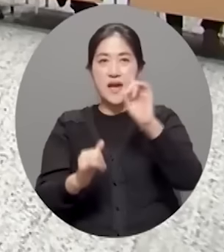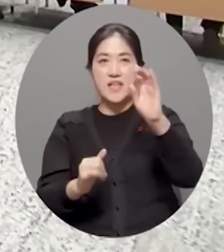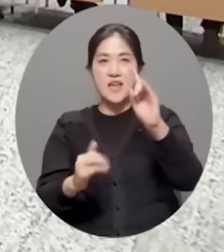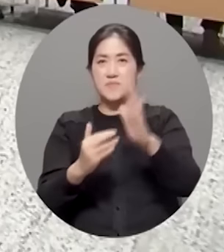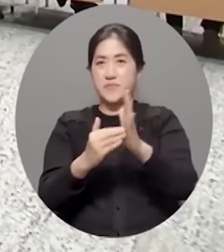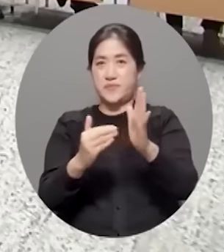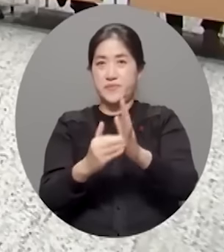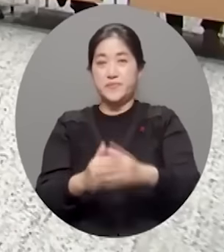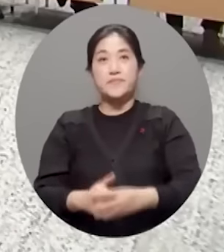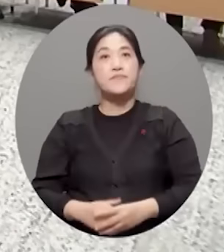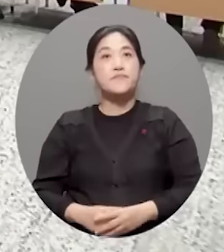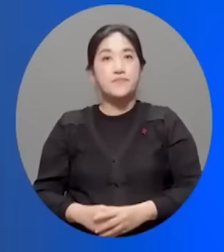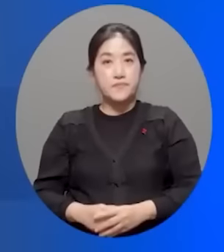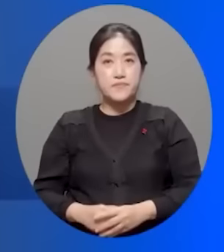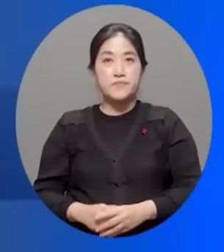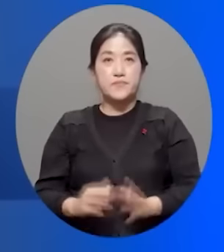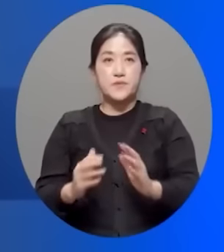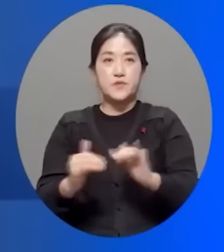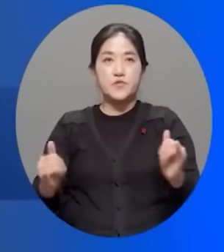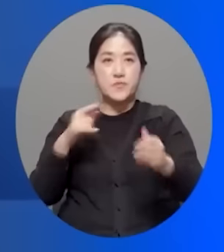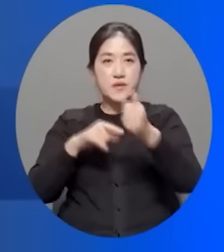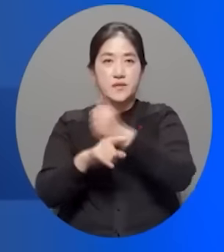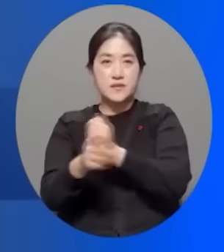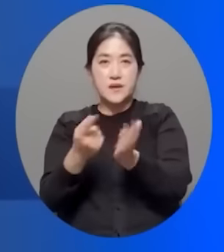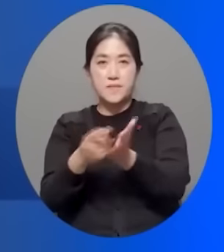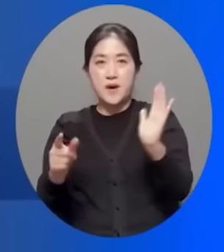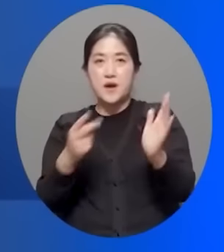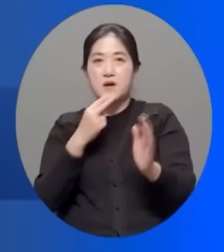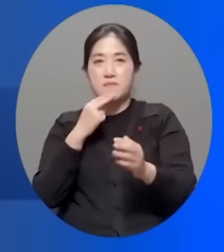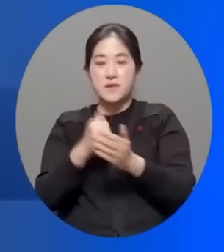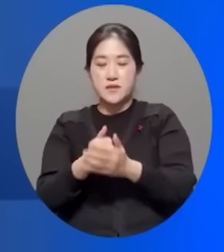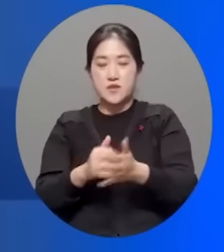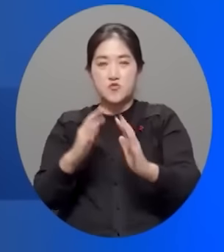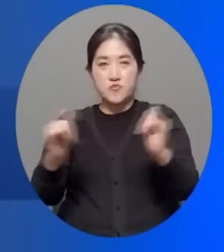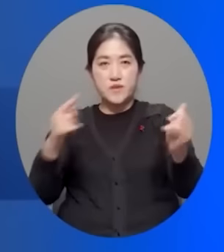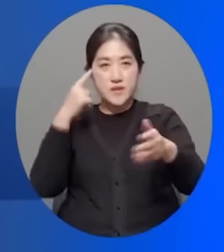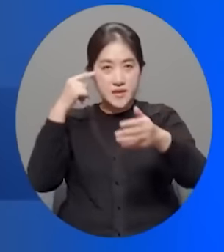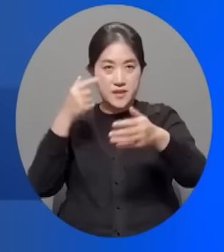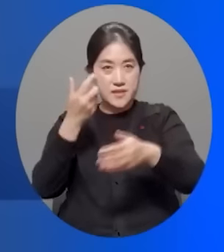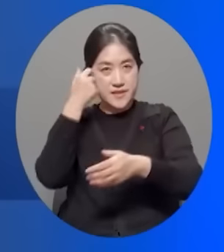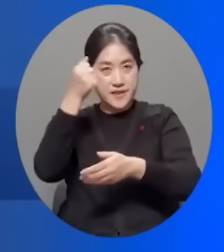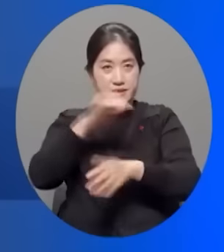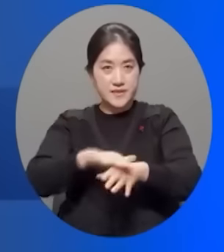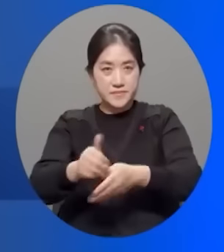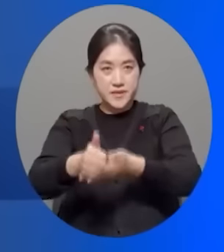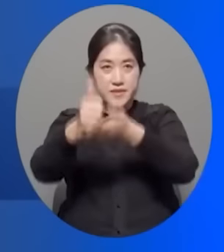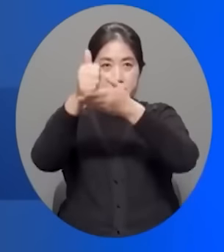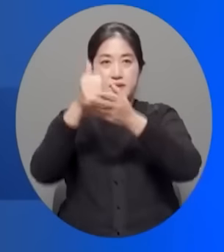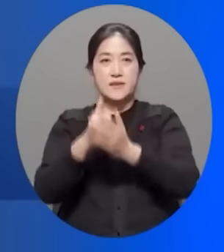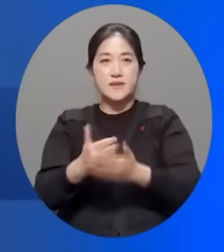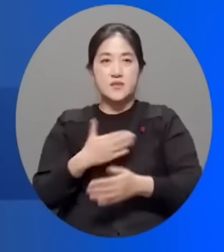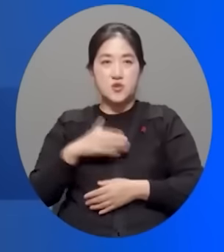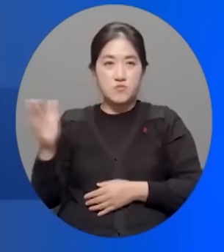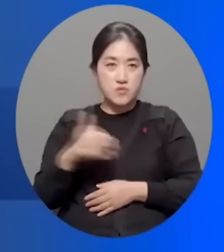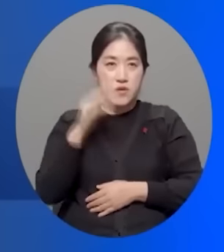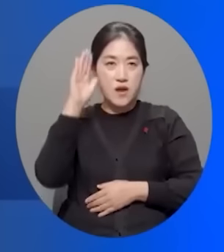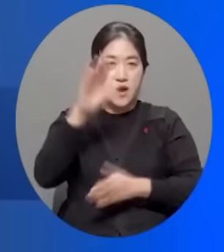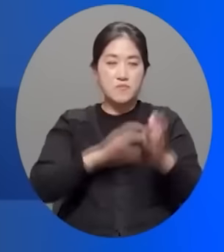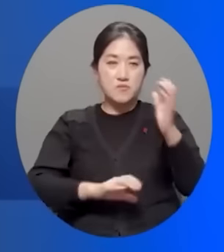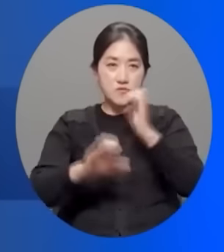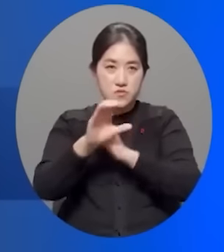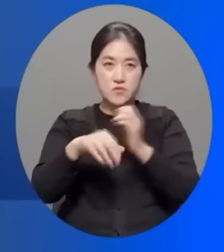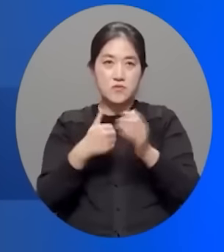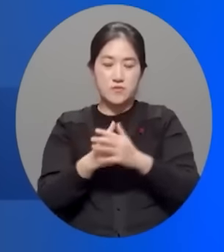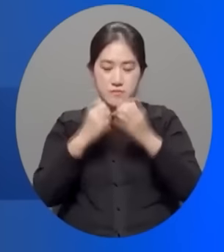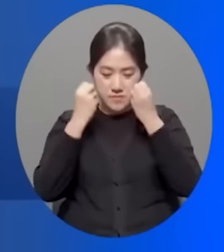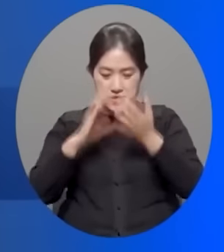전부입니다. 국민의 뜻에 벗어나지 않도록 그 뜻을 잘 받들겠습니다. 저부터 앞으로